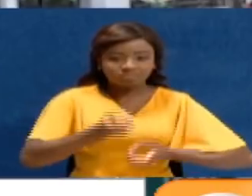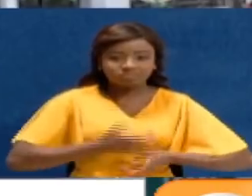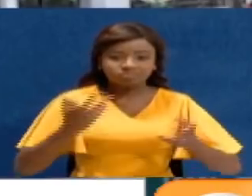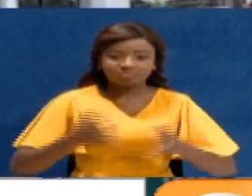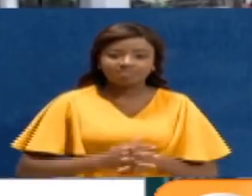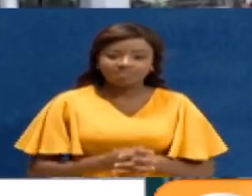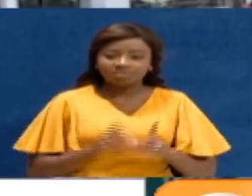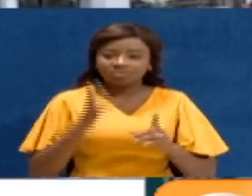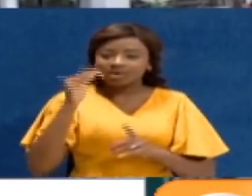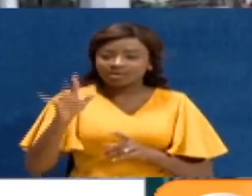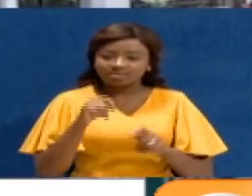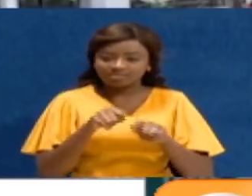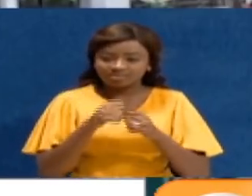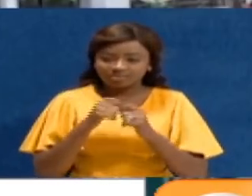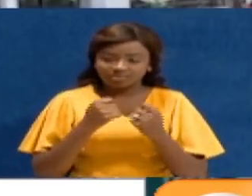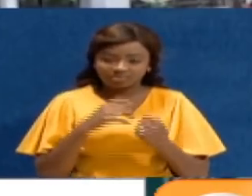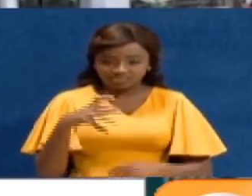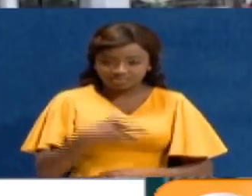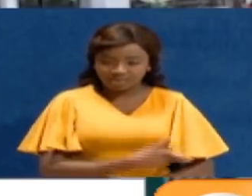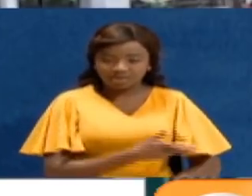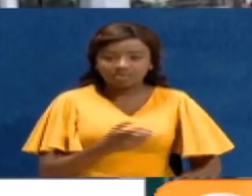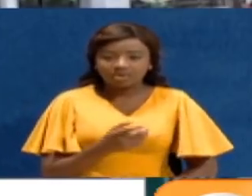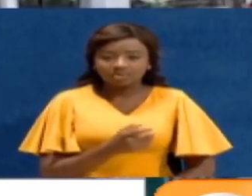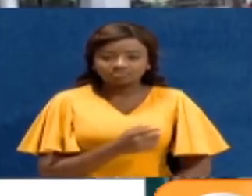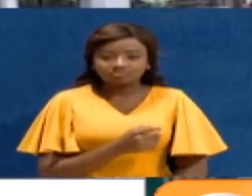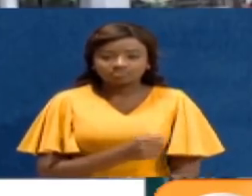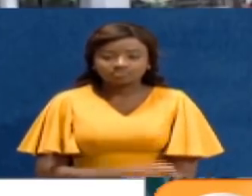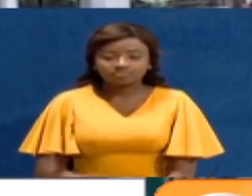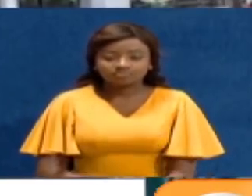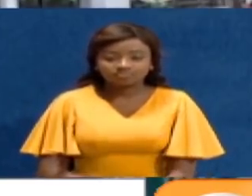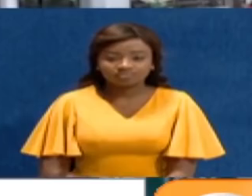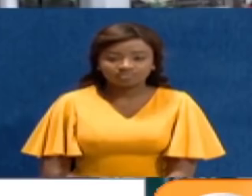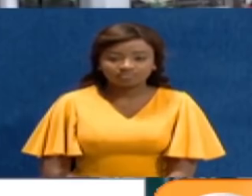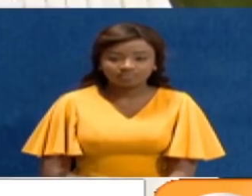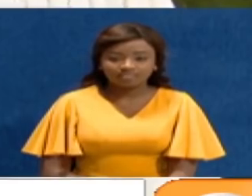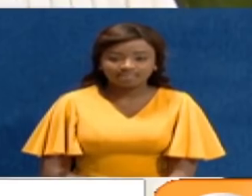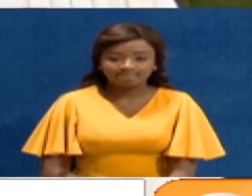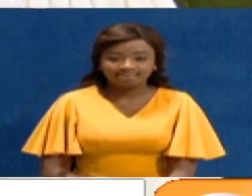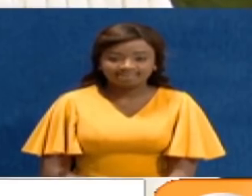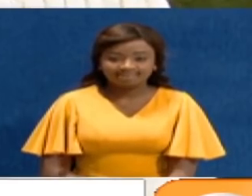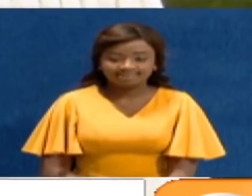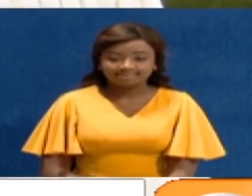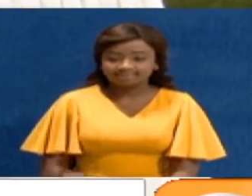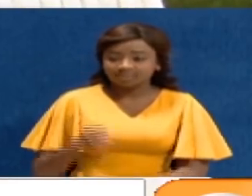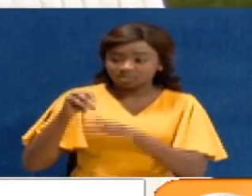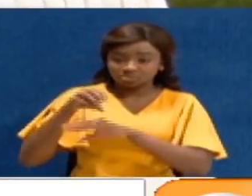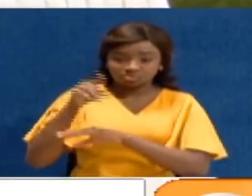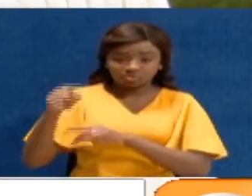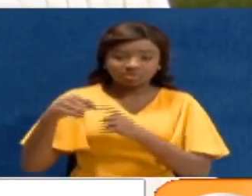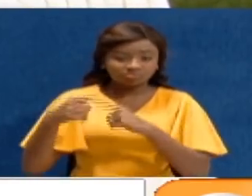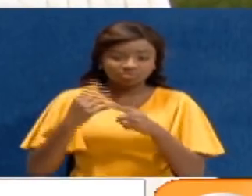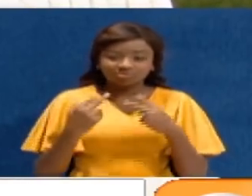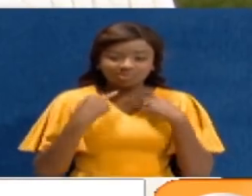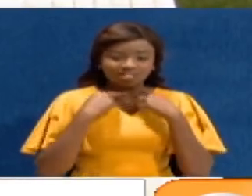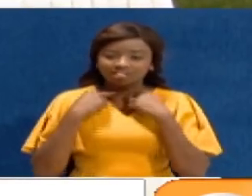mbaya wa ofisi yaliyosomwa katika mswada wa kumngatua madarakani hii leo. Sonko ameendelea